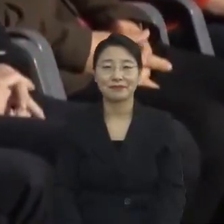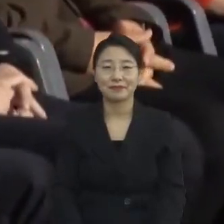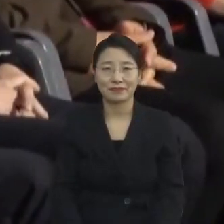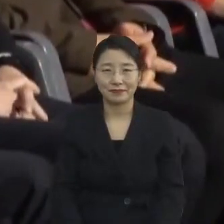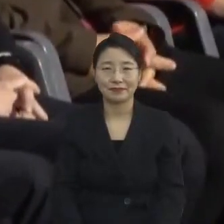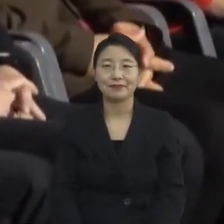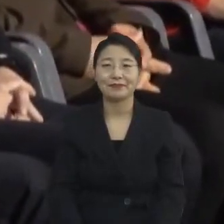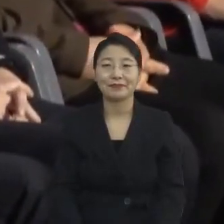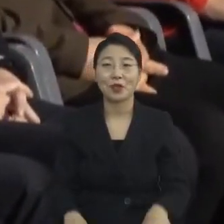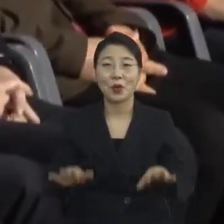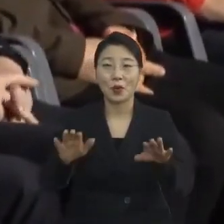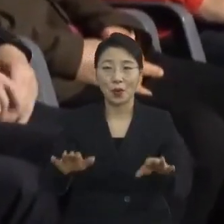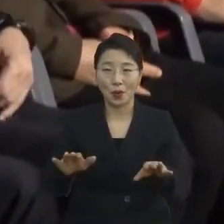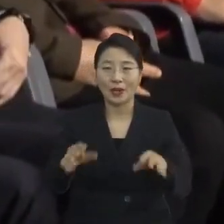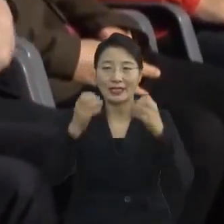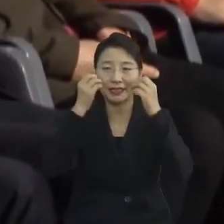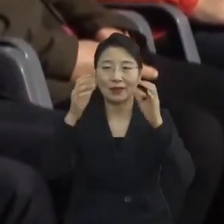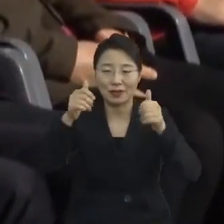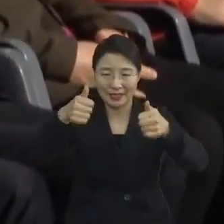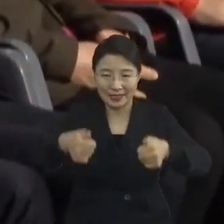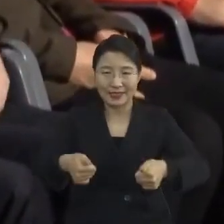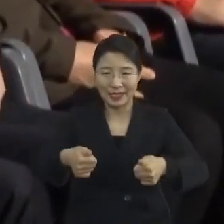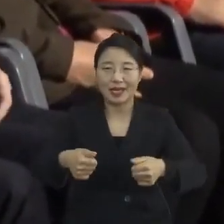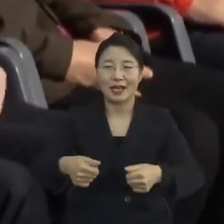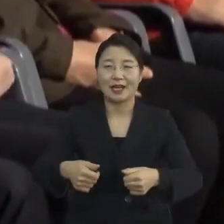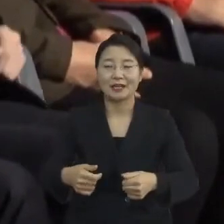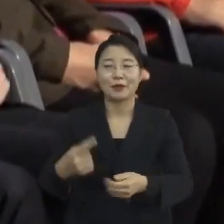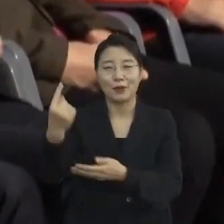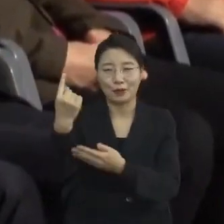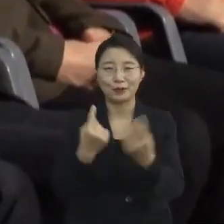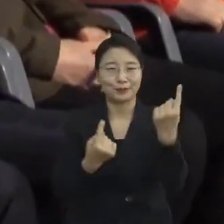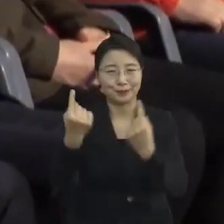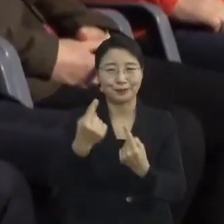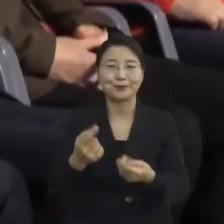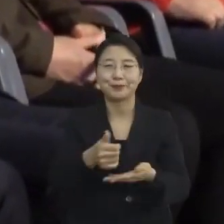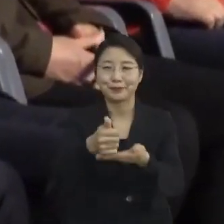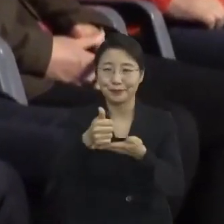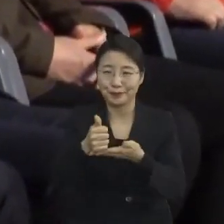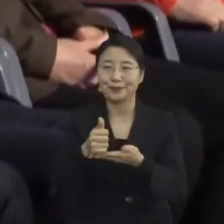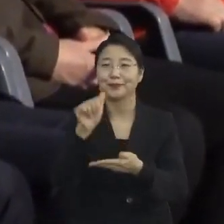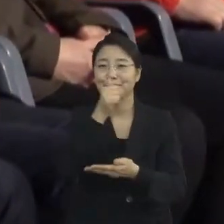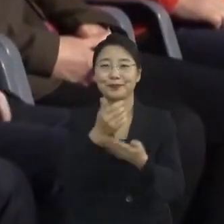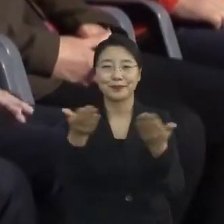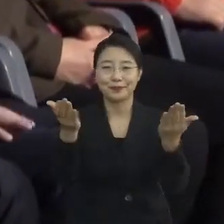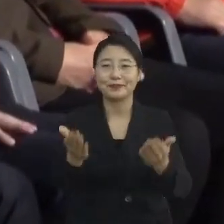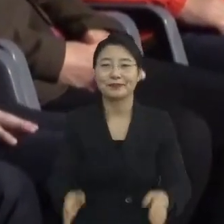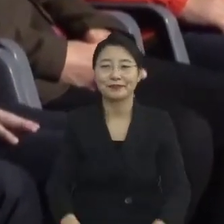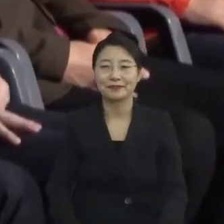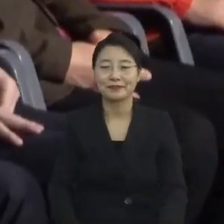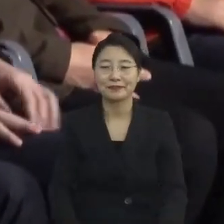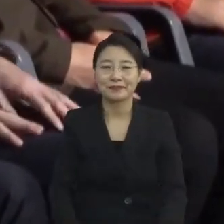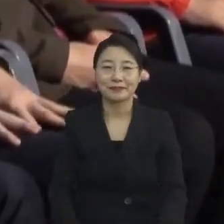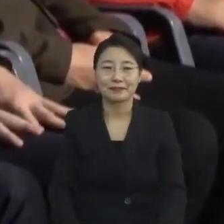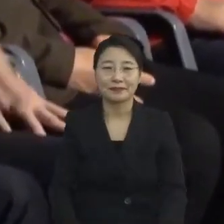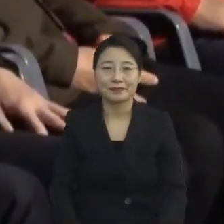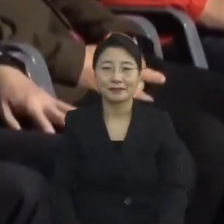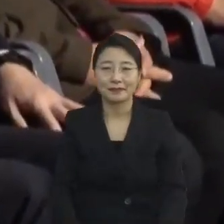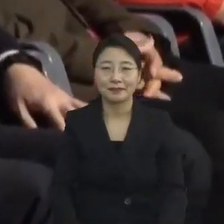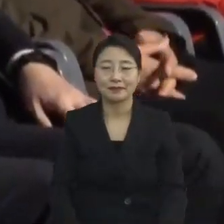네, 이어서 오늘 신년 인사회를 빛내기 위해 참석해주신 내빈 여러분을 소개하겠습니다.